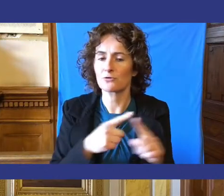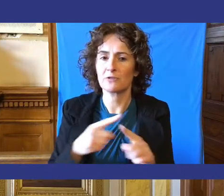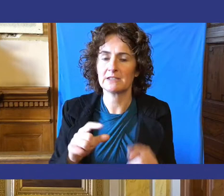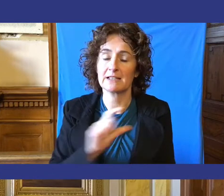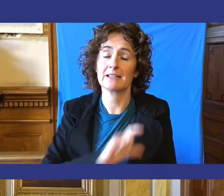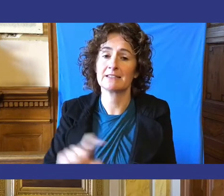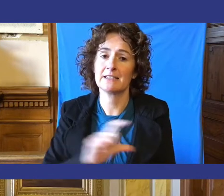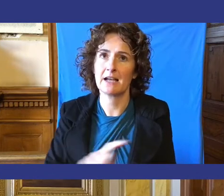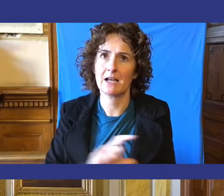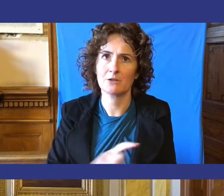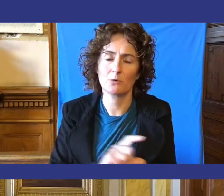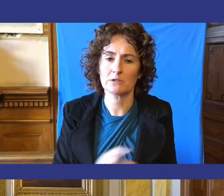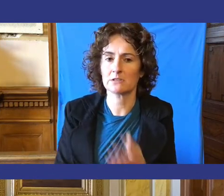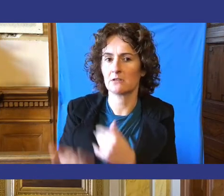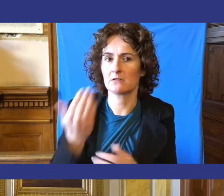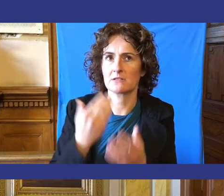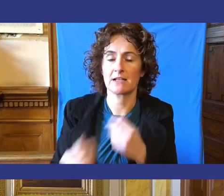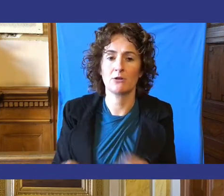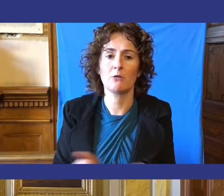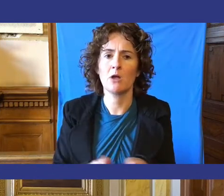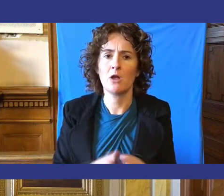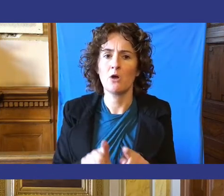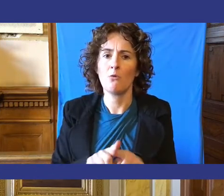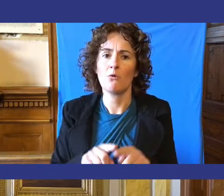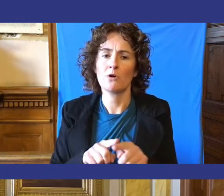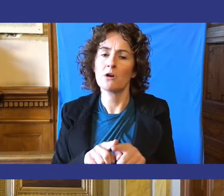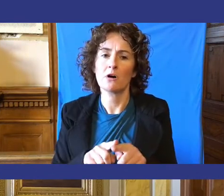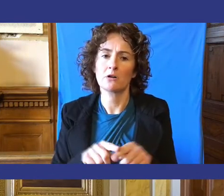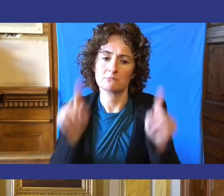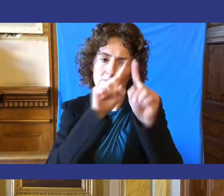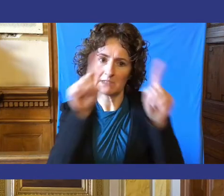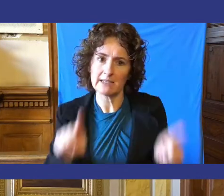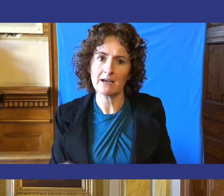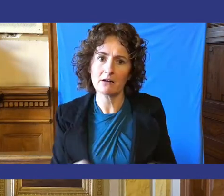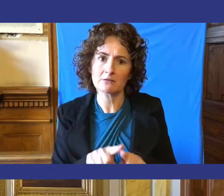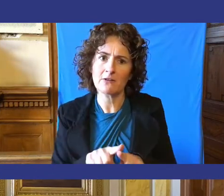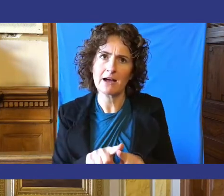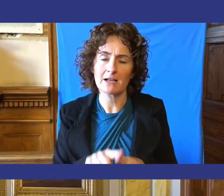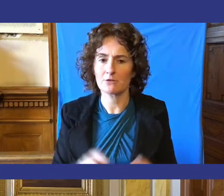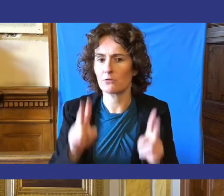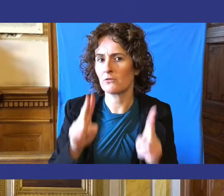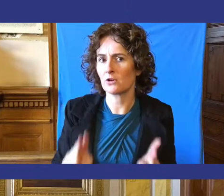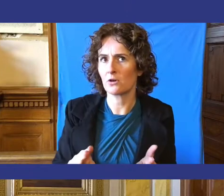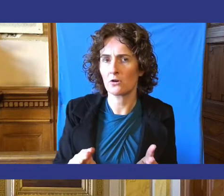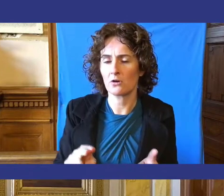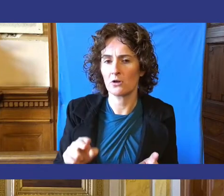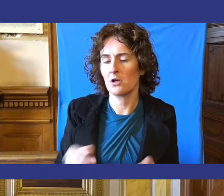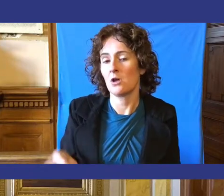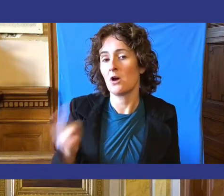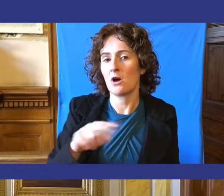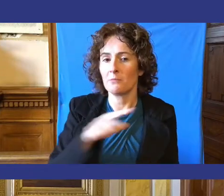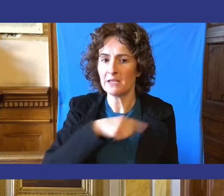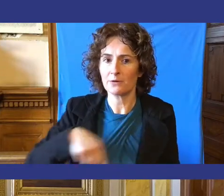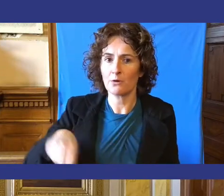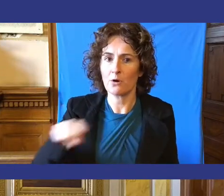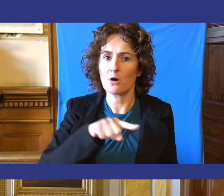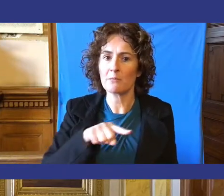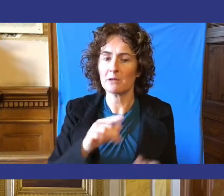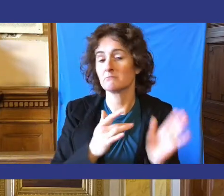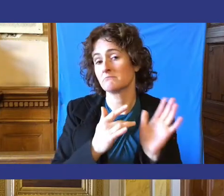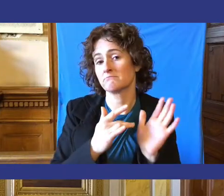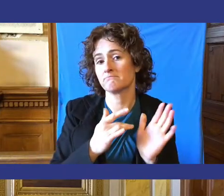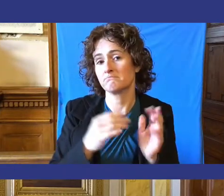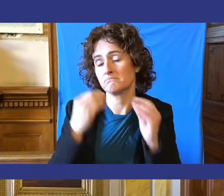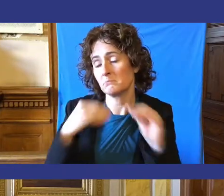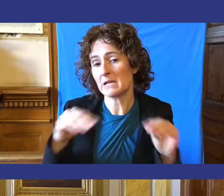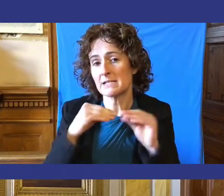Az, hogy olyan kiadványok készülnek, amelyben mi beszámolunk az ígéreteinkről, az abszolút része annak a kultúraváltásnak, amiben én